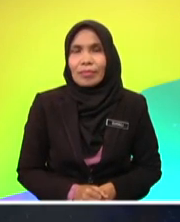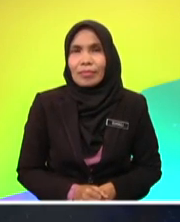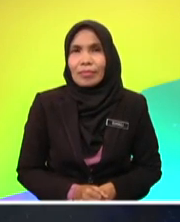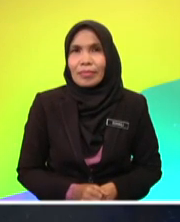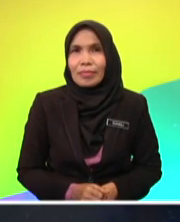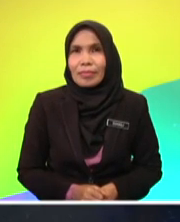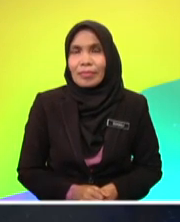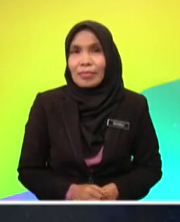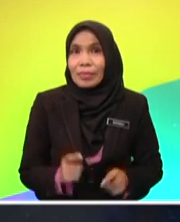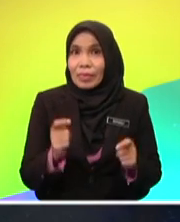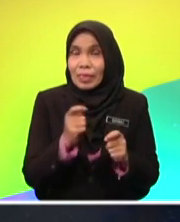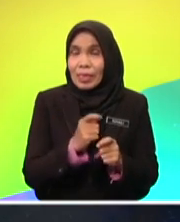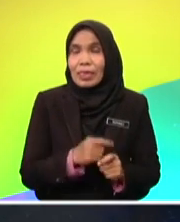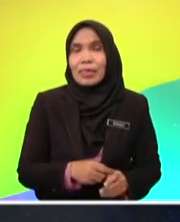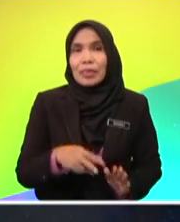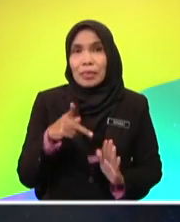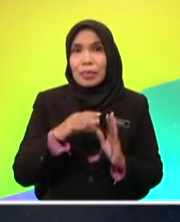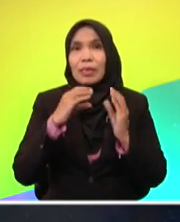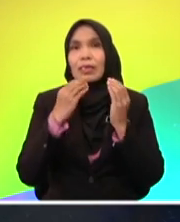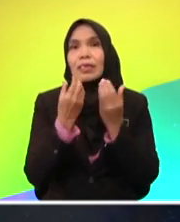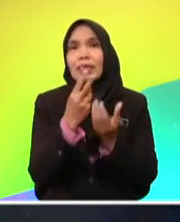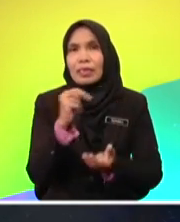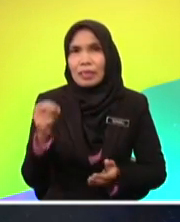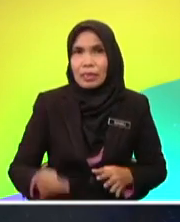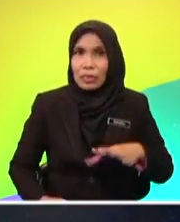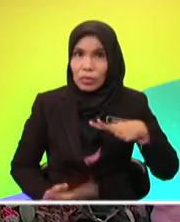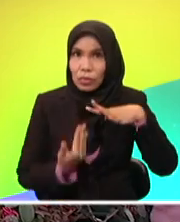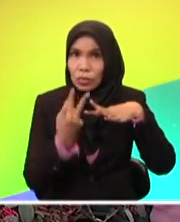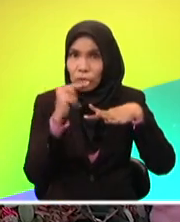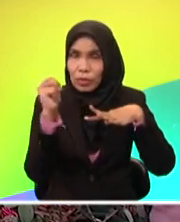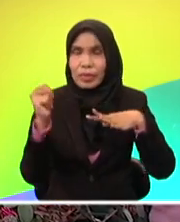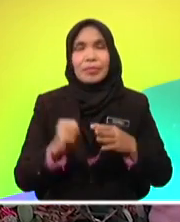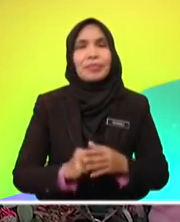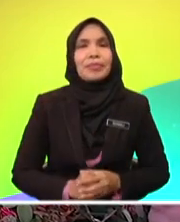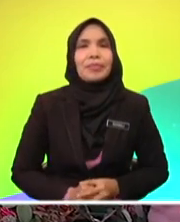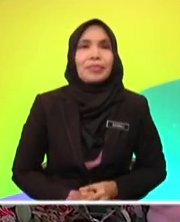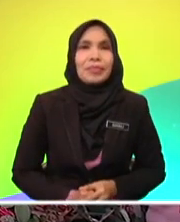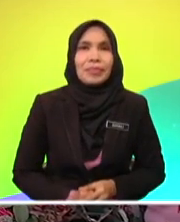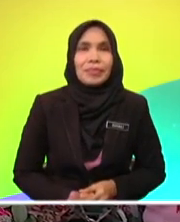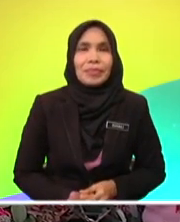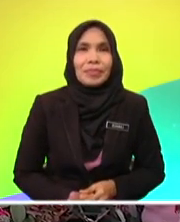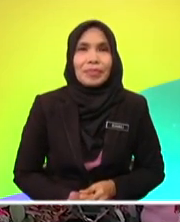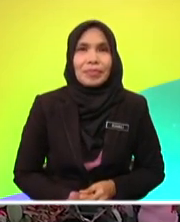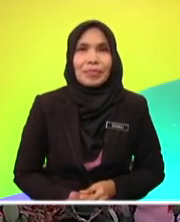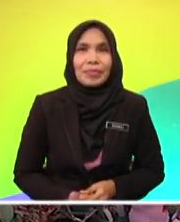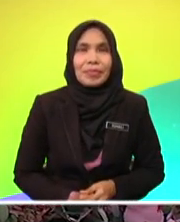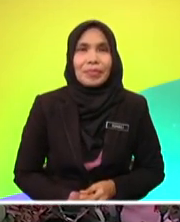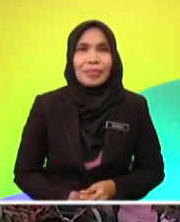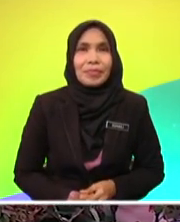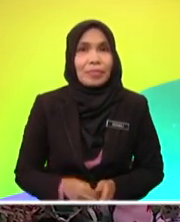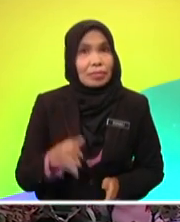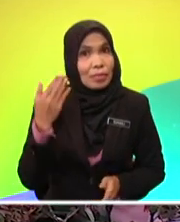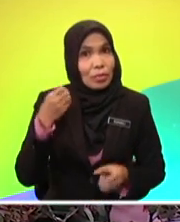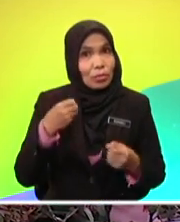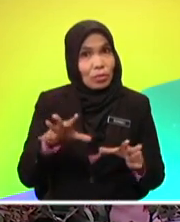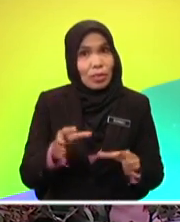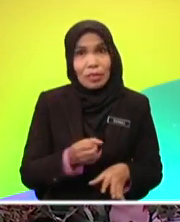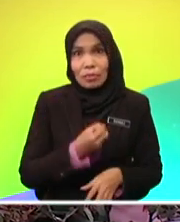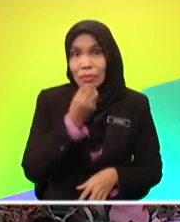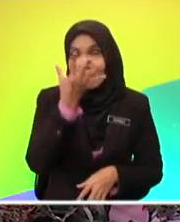okay, murid-murid kat rumah. Okey, tadi Cikgu Suhaila dah terangkan berkenaan dengan tumbuhan. Itu